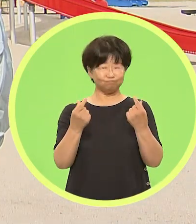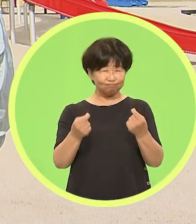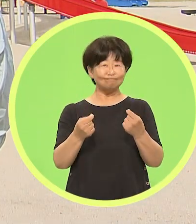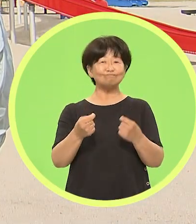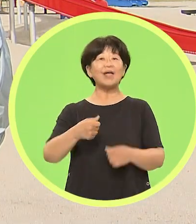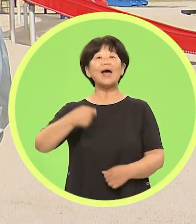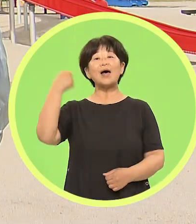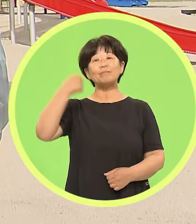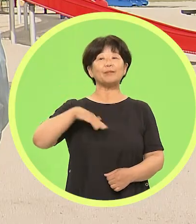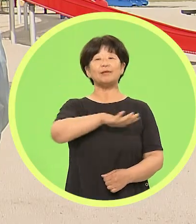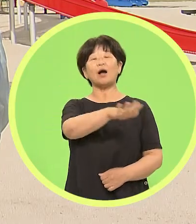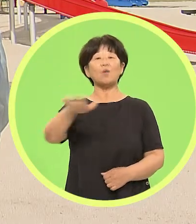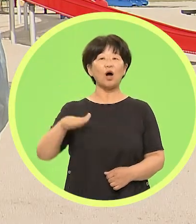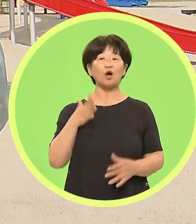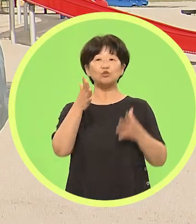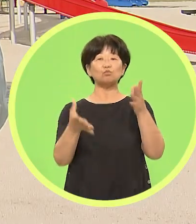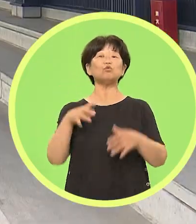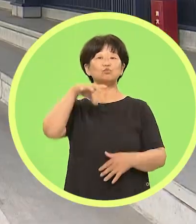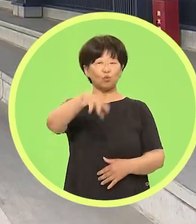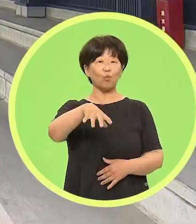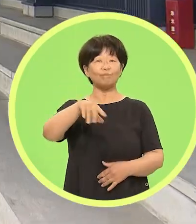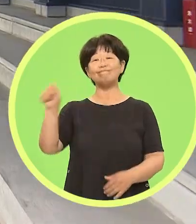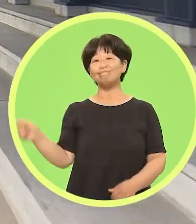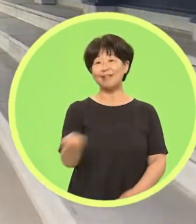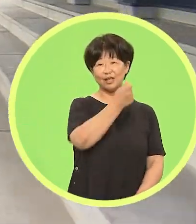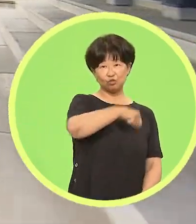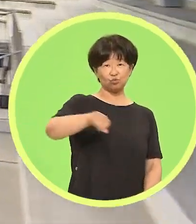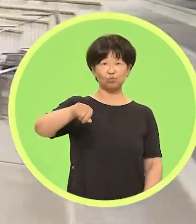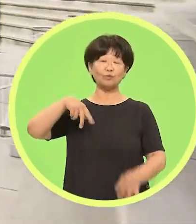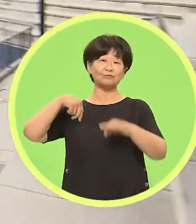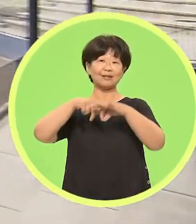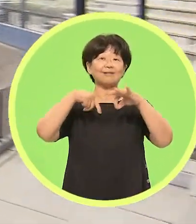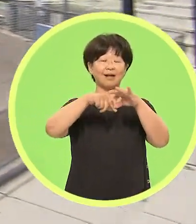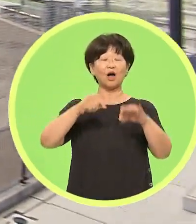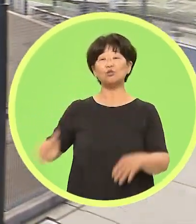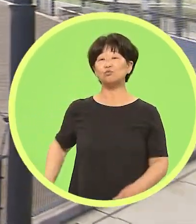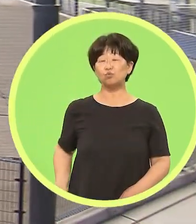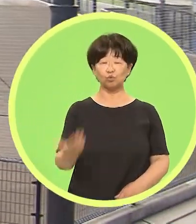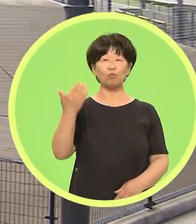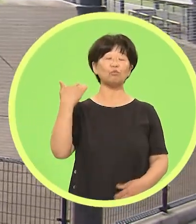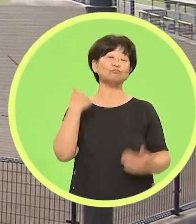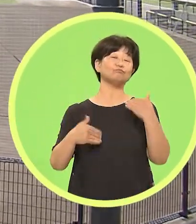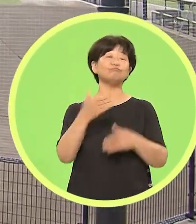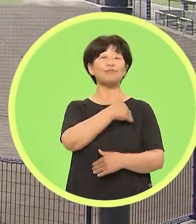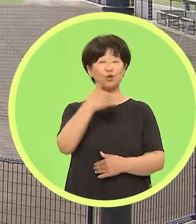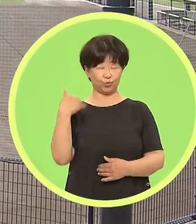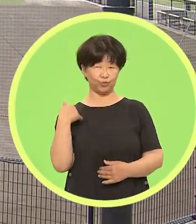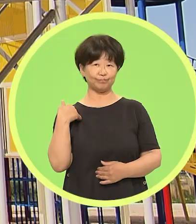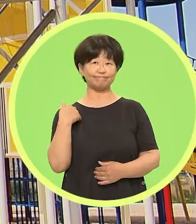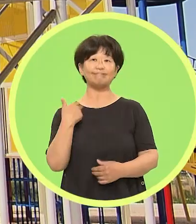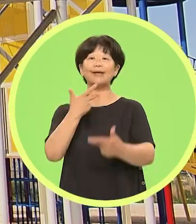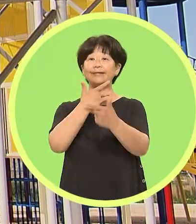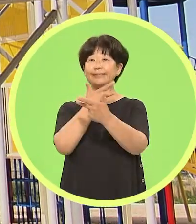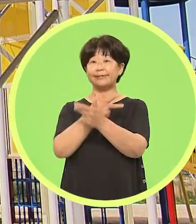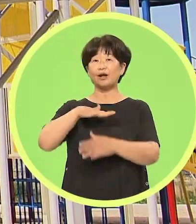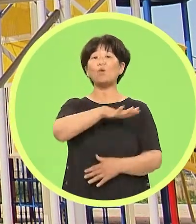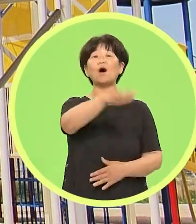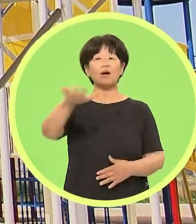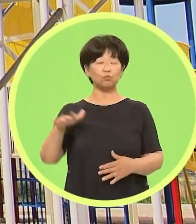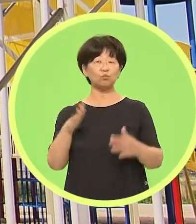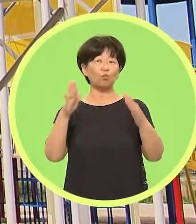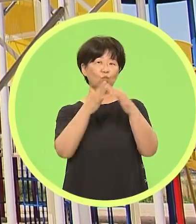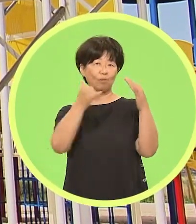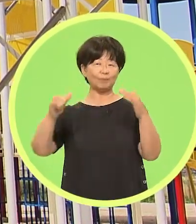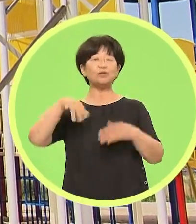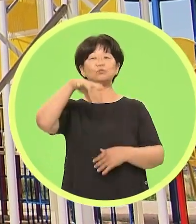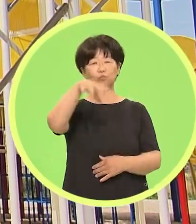しょう。南側のスポーツゾーンではテニスやサッカー、ソフトボールなどの球技を楽しめます。北側のファミリー